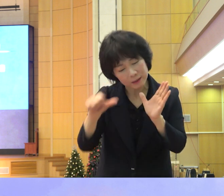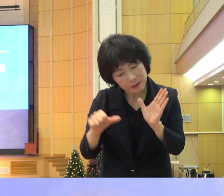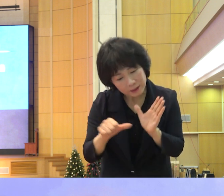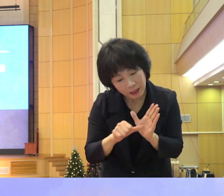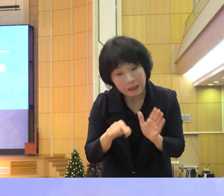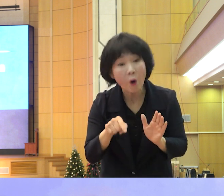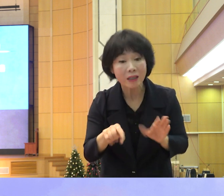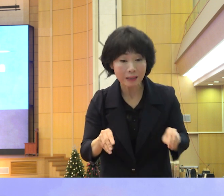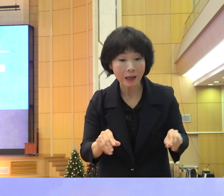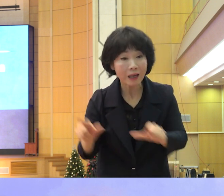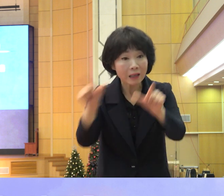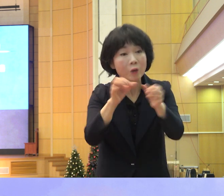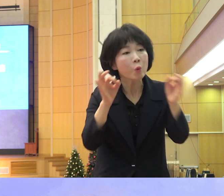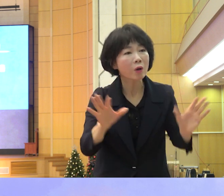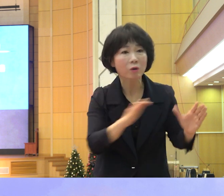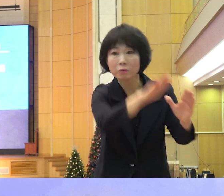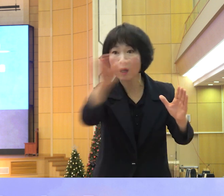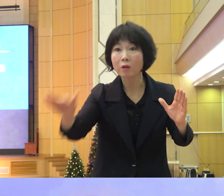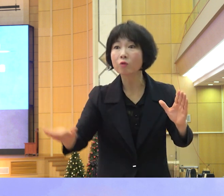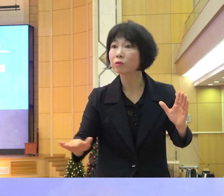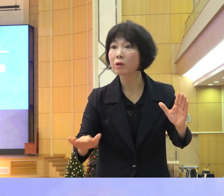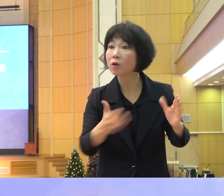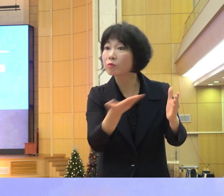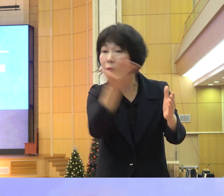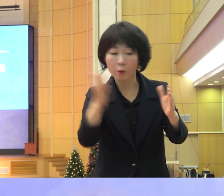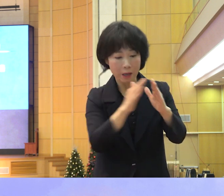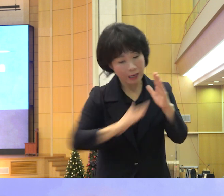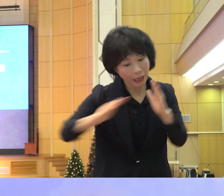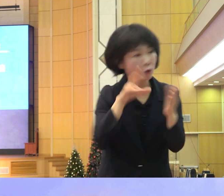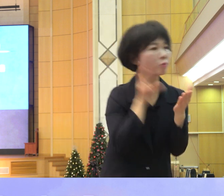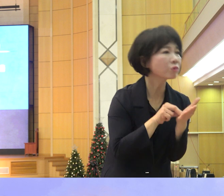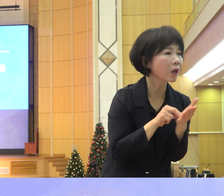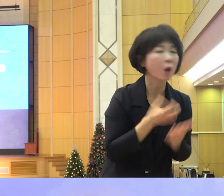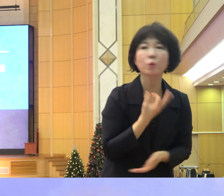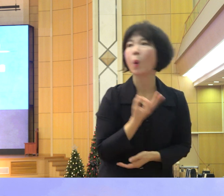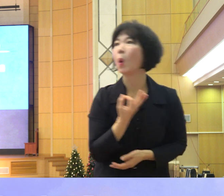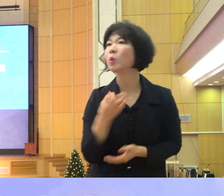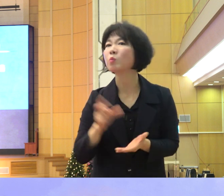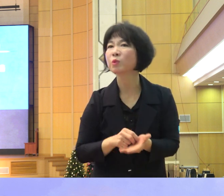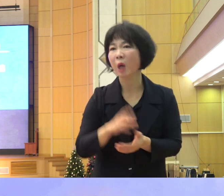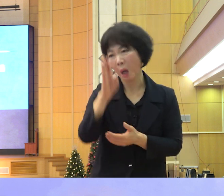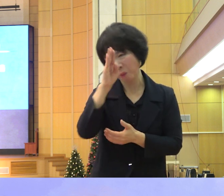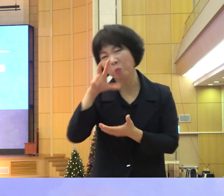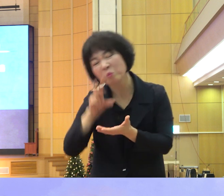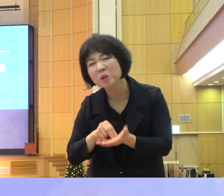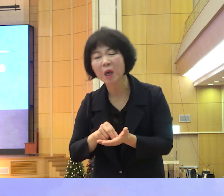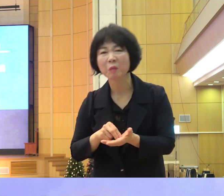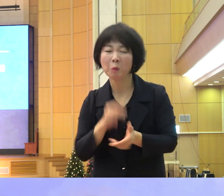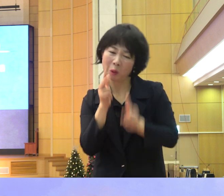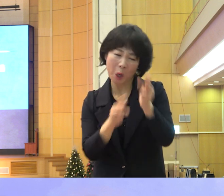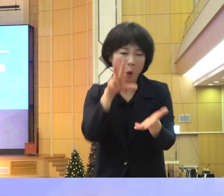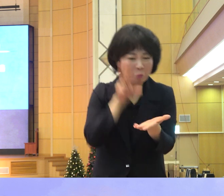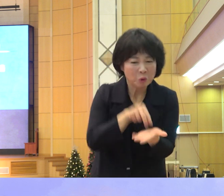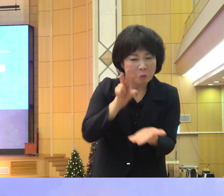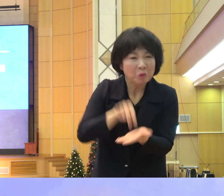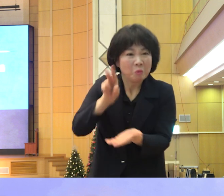대해서도 여러분 가정적인 문제든 사업적인 문제든 병든 자 건강